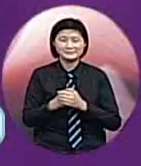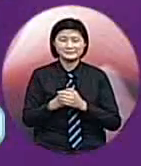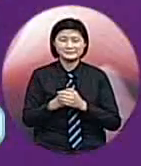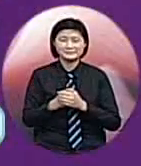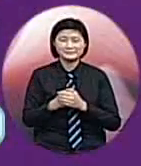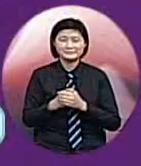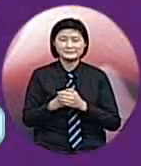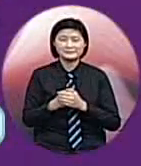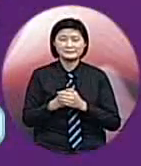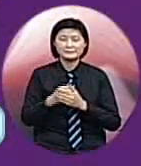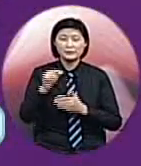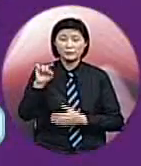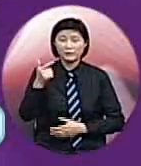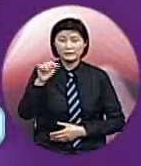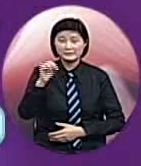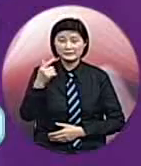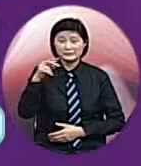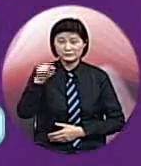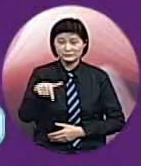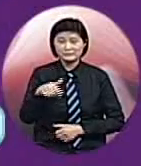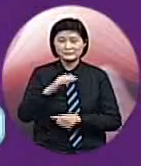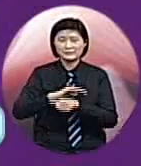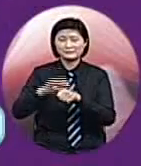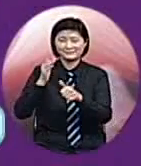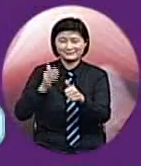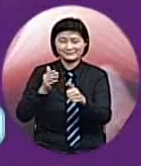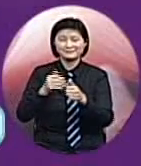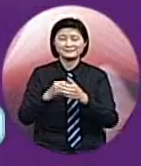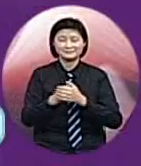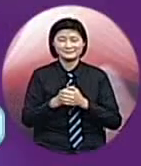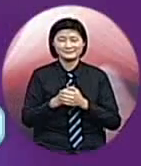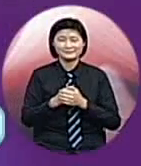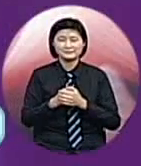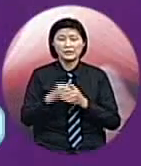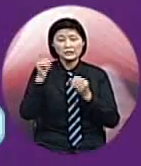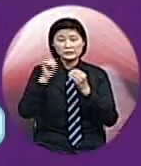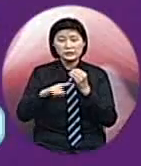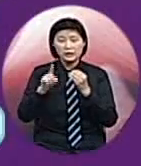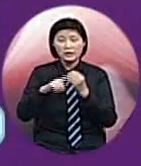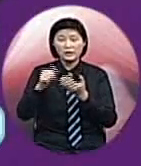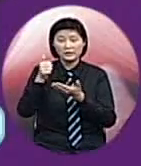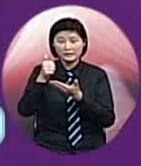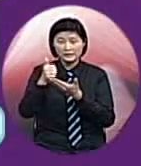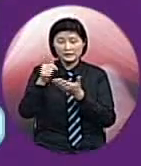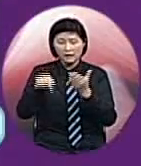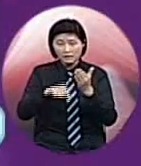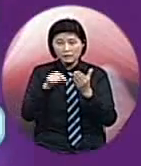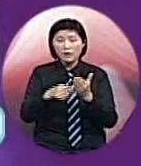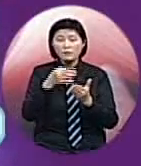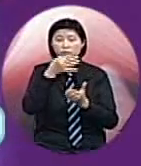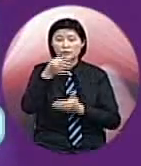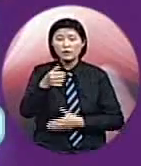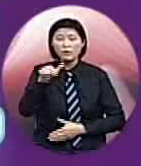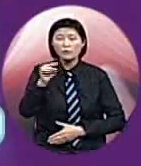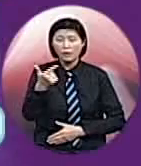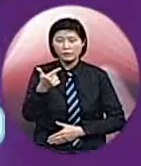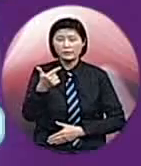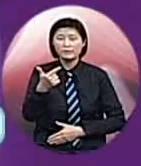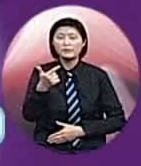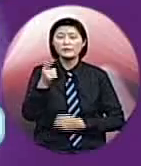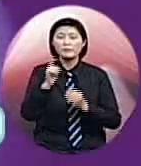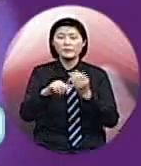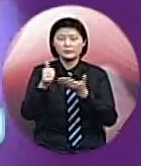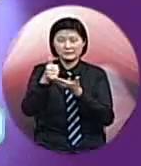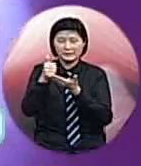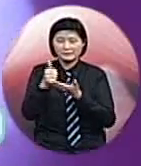예, 권은숙이로 예, 네, 예. 네, 뭐 좋겠고 예, 예. 그 절에서는 권보살이라고 했거든요. 알겠습니다, 이제 예. 이제 네. 다